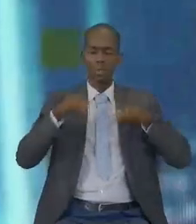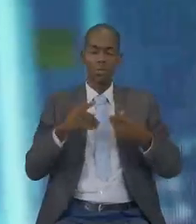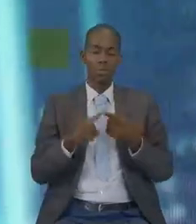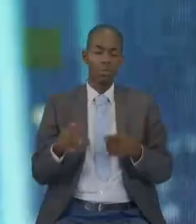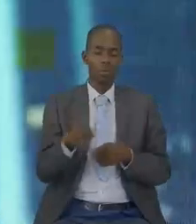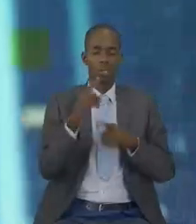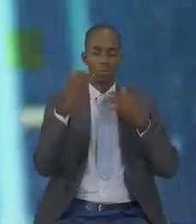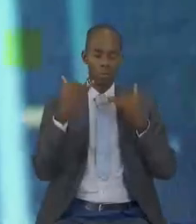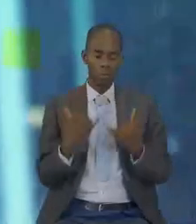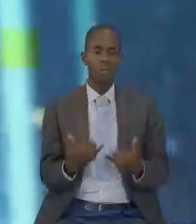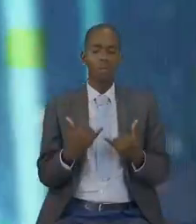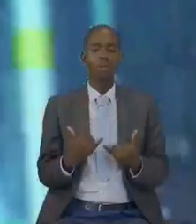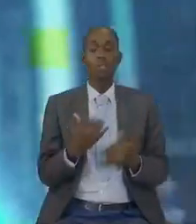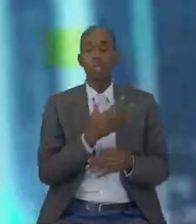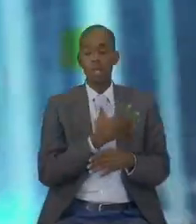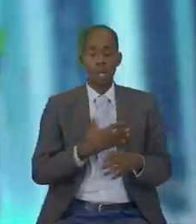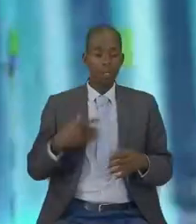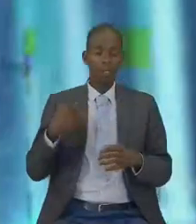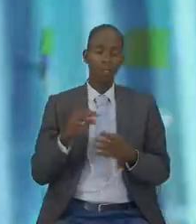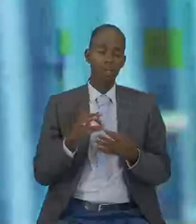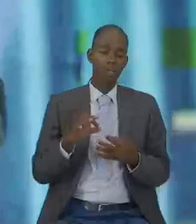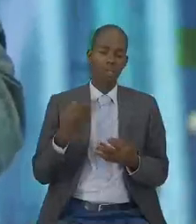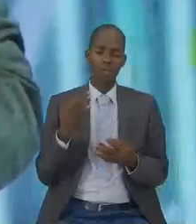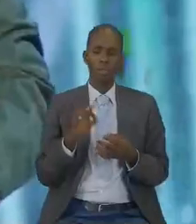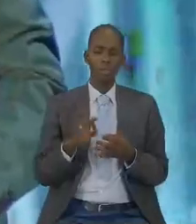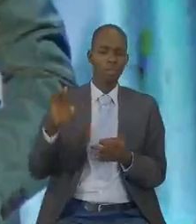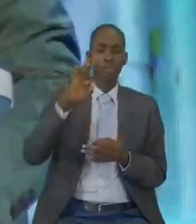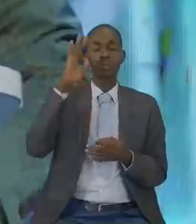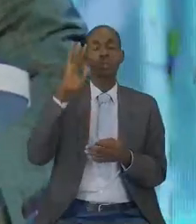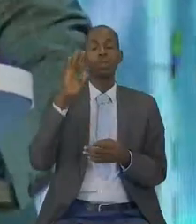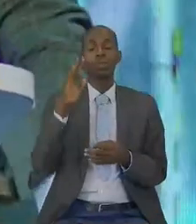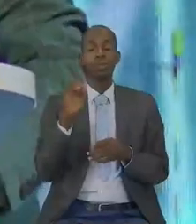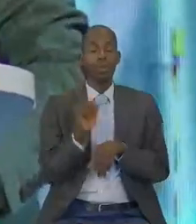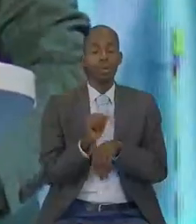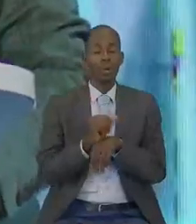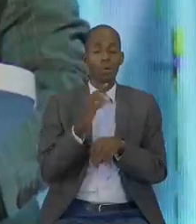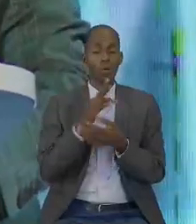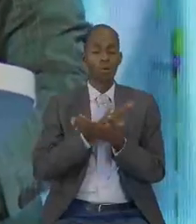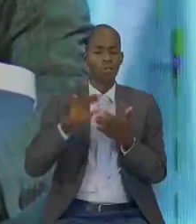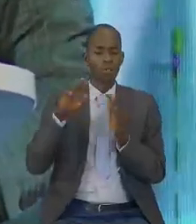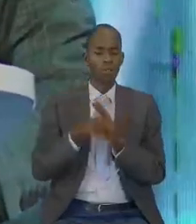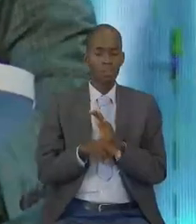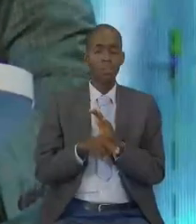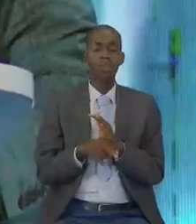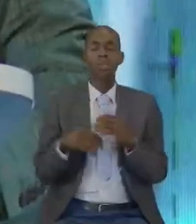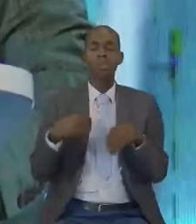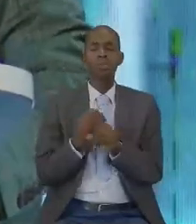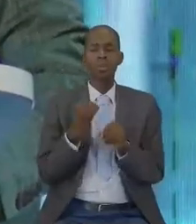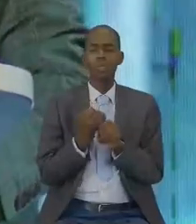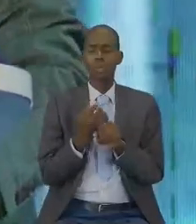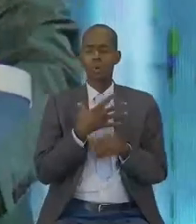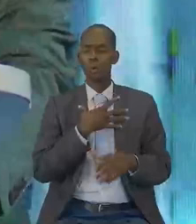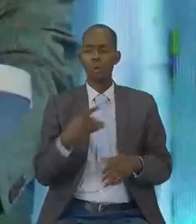vie comme leur soit donnée maintenant. Et que la robe